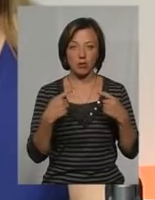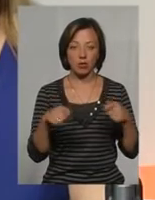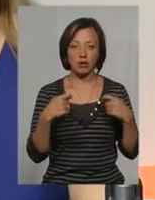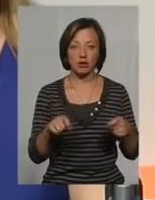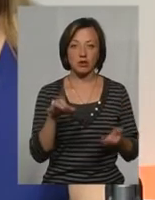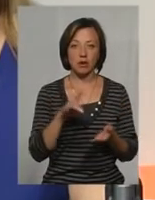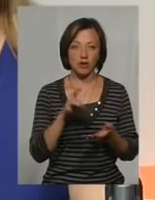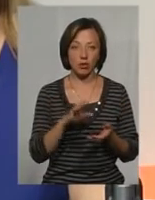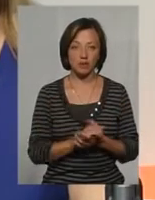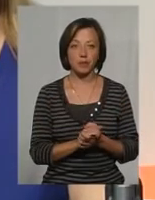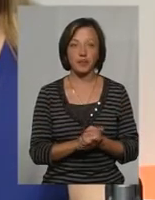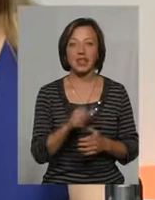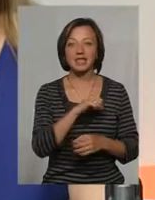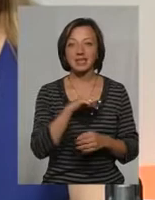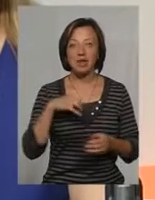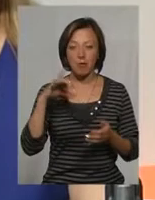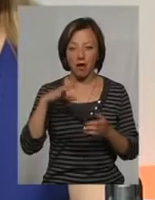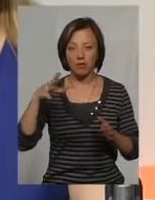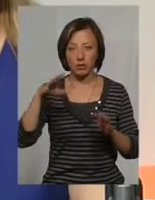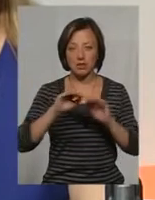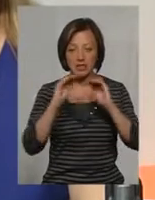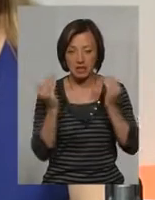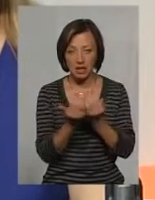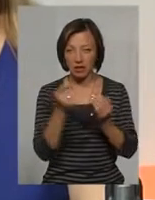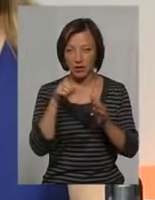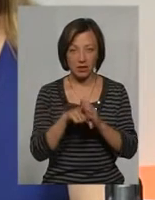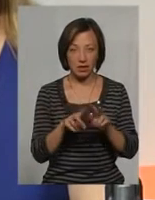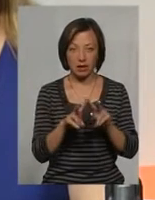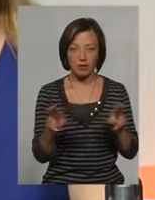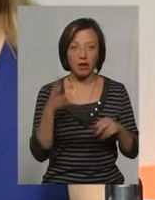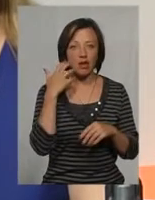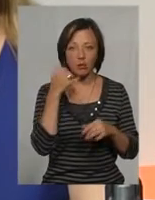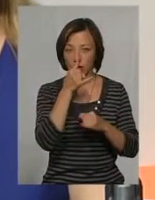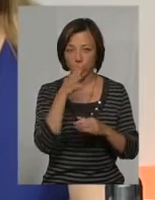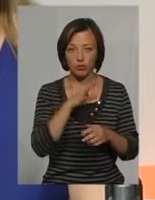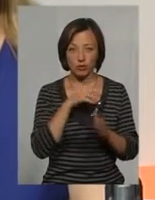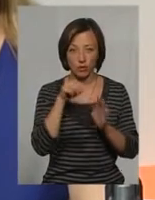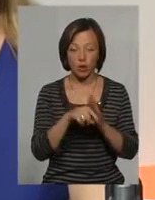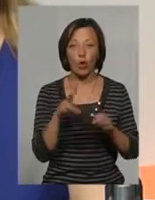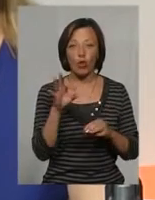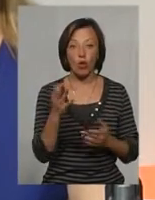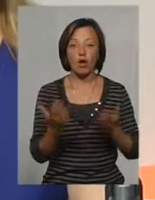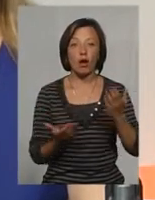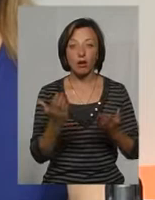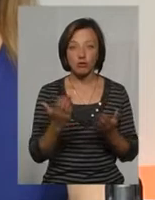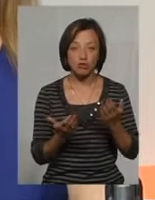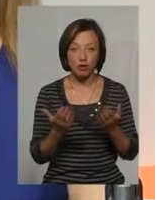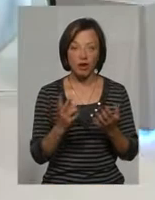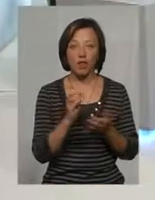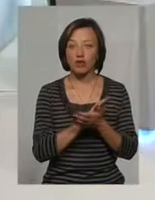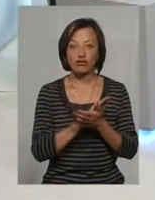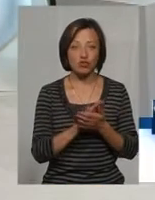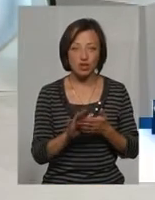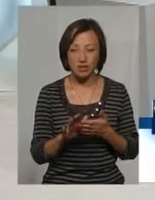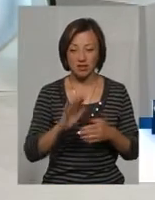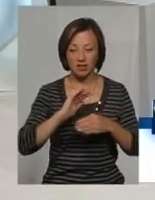продавалися кавуни. Тобто сам кавун – це закрита ягода, внутрі точно так же, як і яблуко, не може бути. Але якщо воно не чисте, якщо